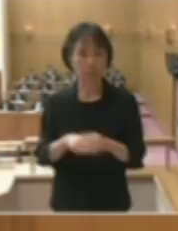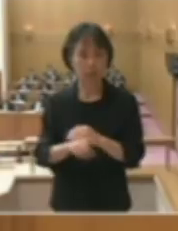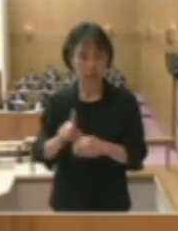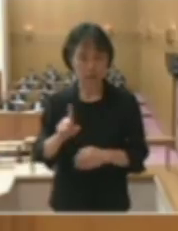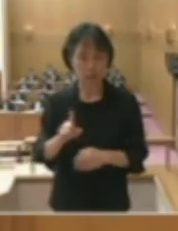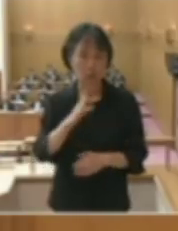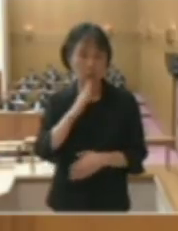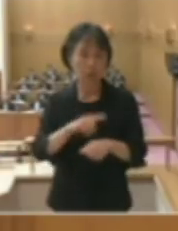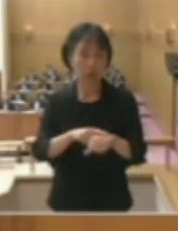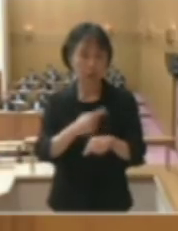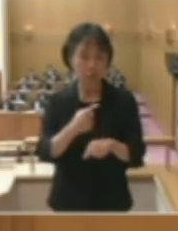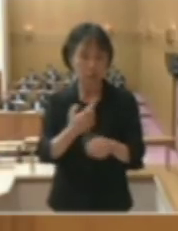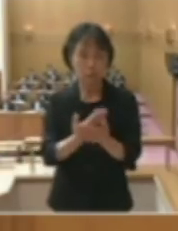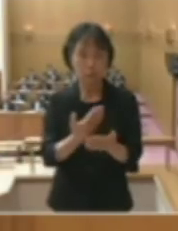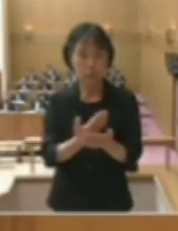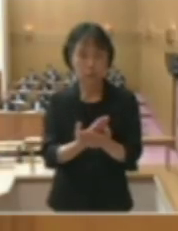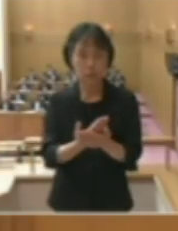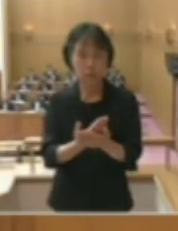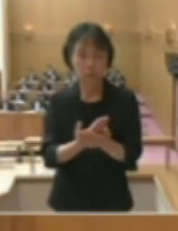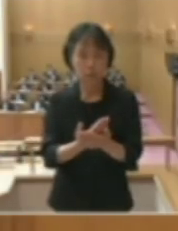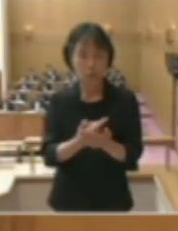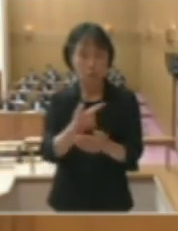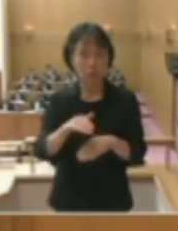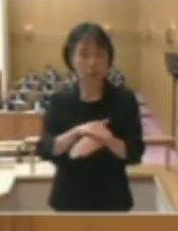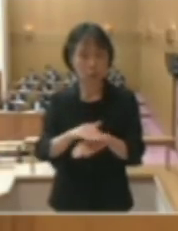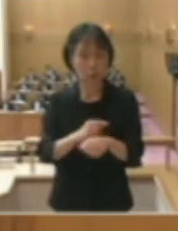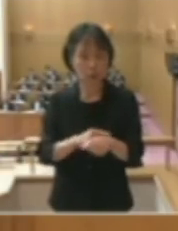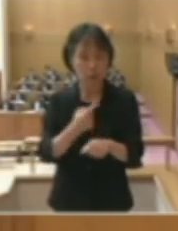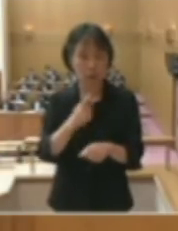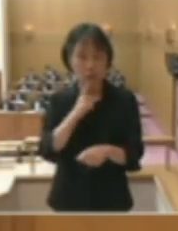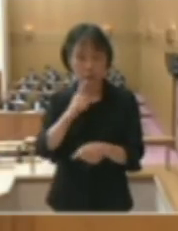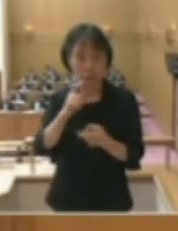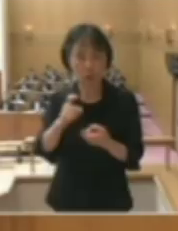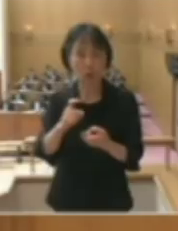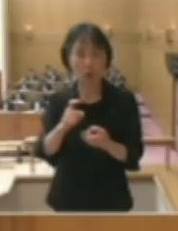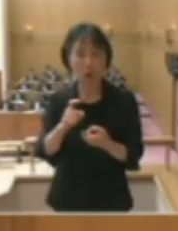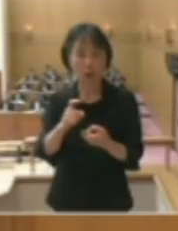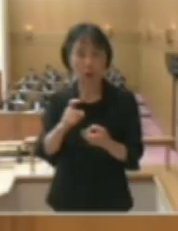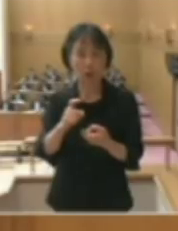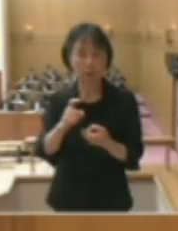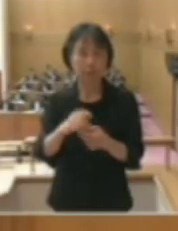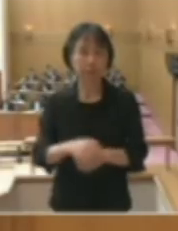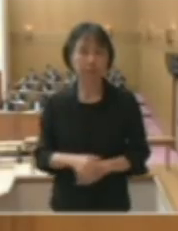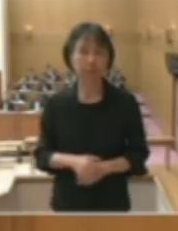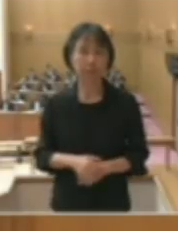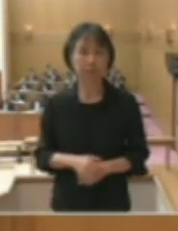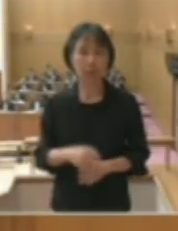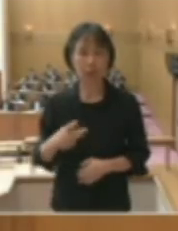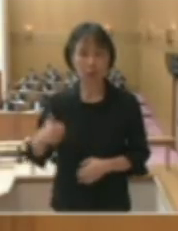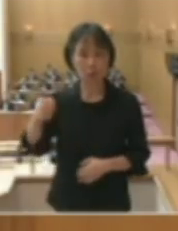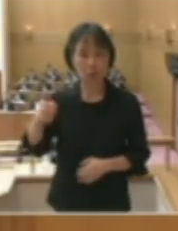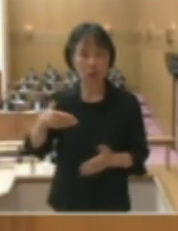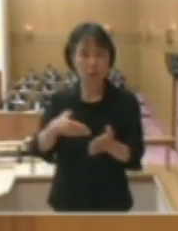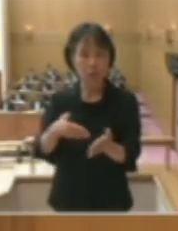質追求の重要性という言葉は今さら枝広市長に言われなく